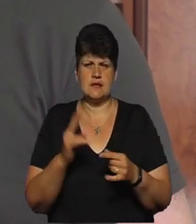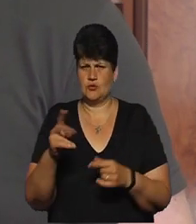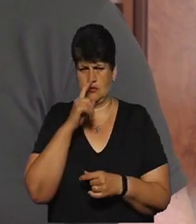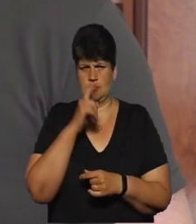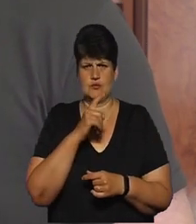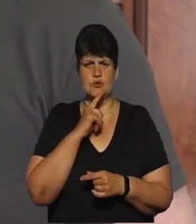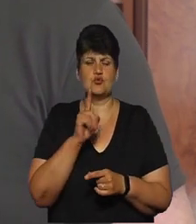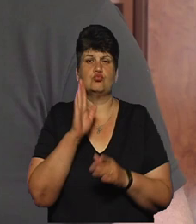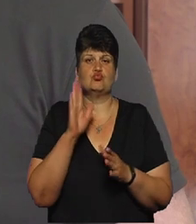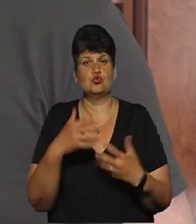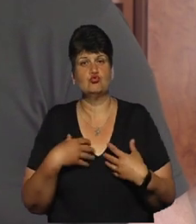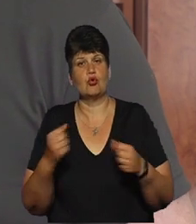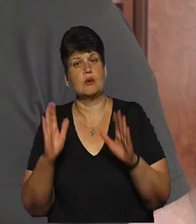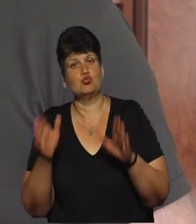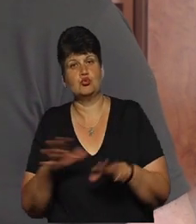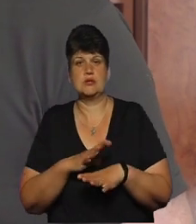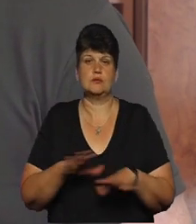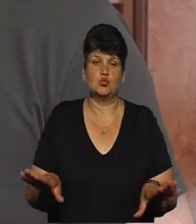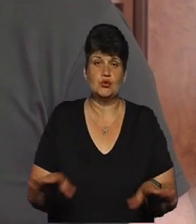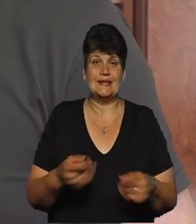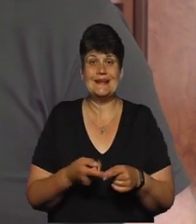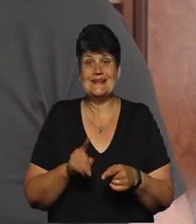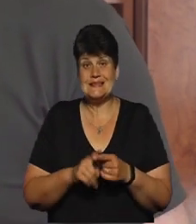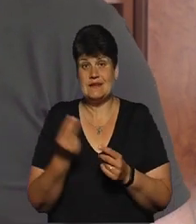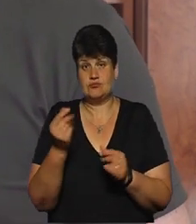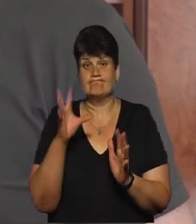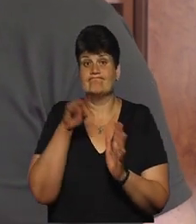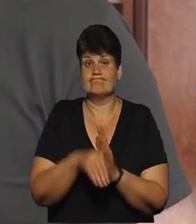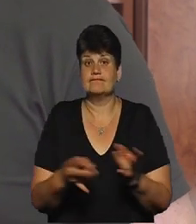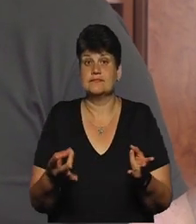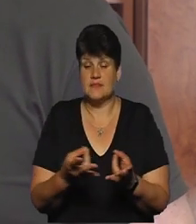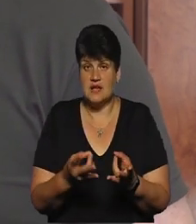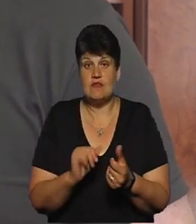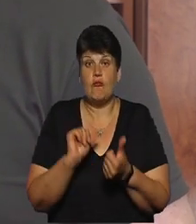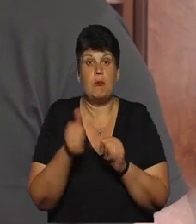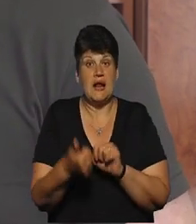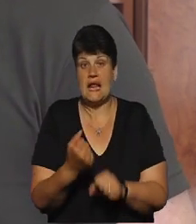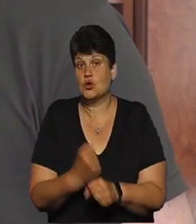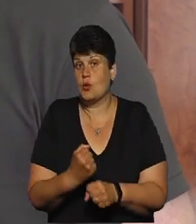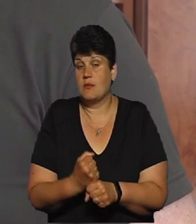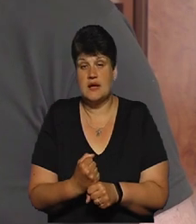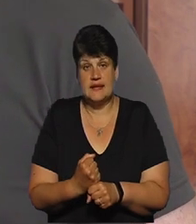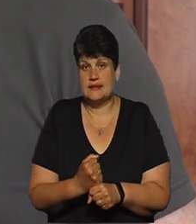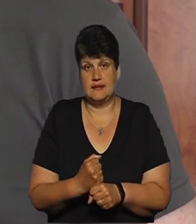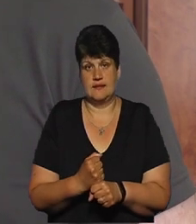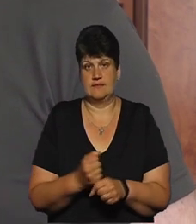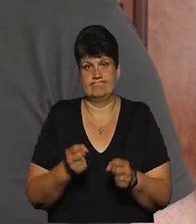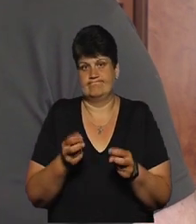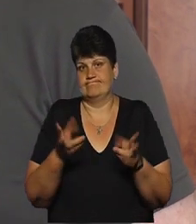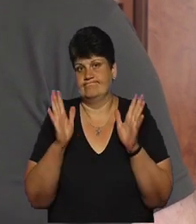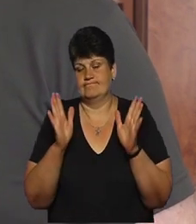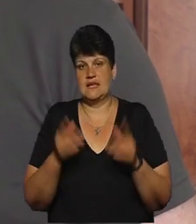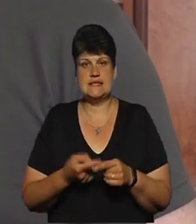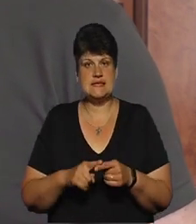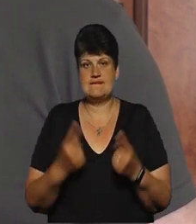відбуватися оздоровлення, чи не буде відбуватися. Це знову ж таки інвестиції, і наперед щось робити не всі ризикували. Тому що це